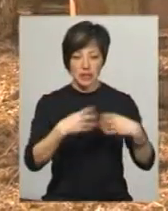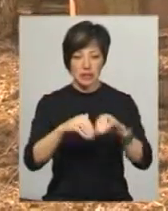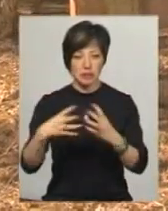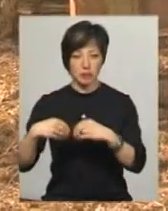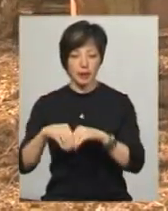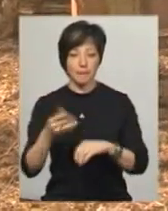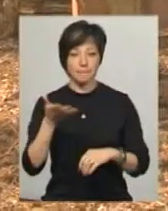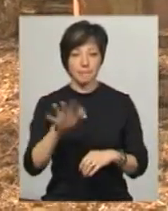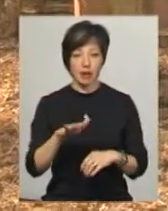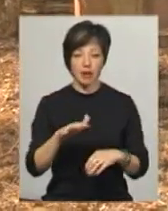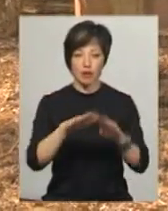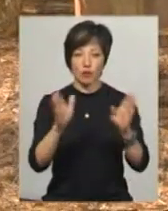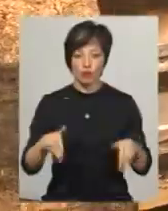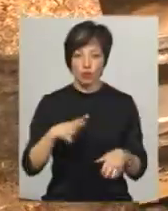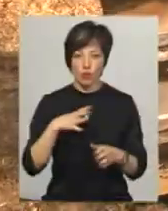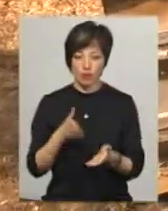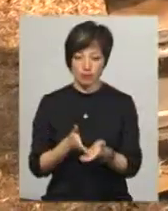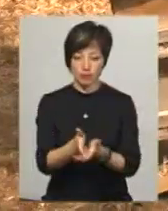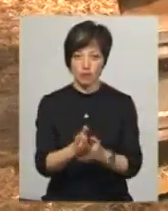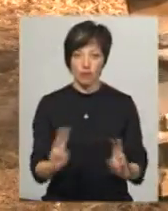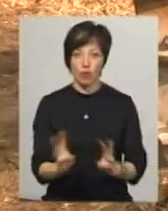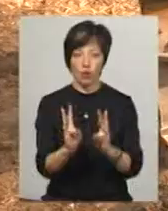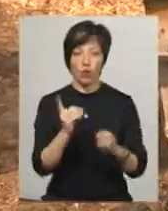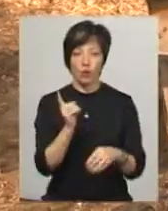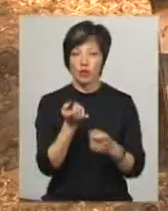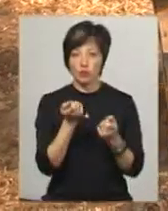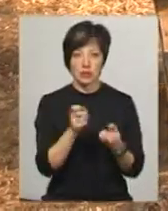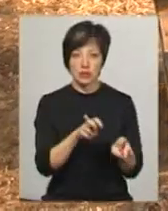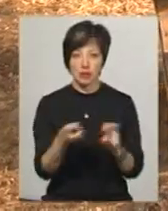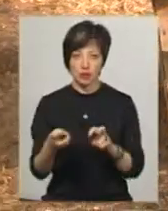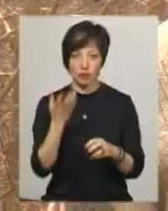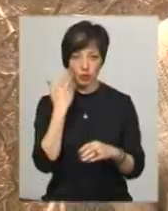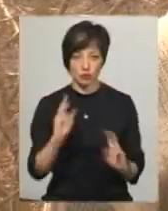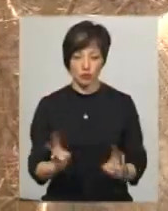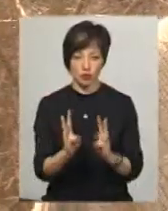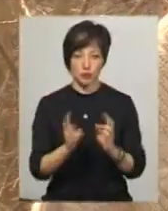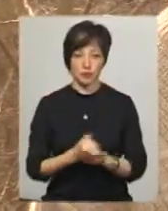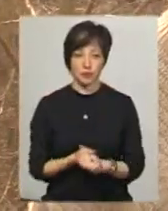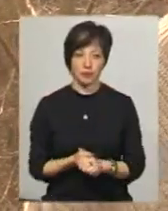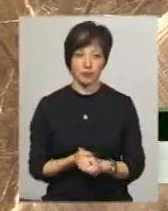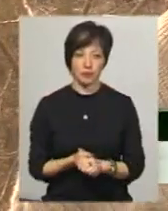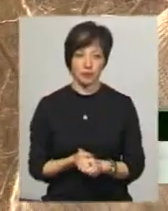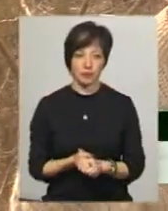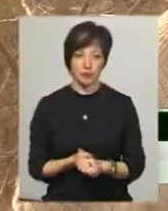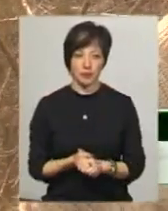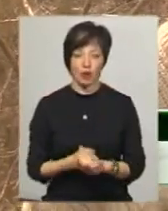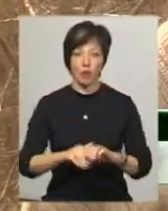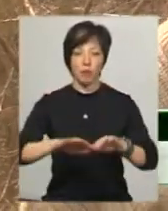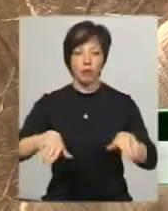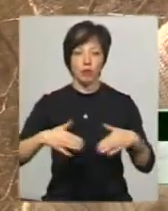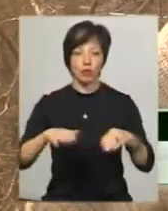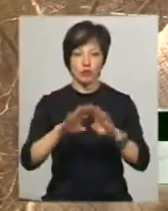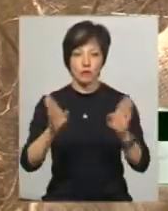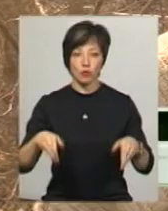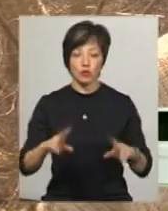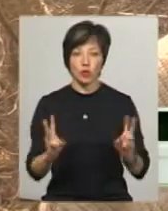Розповідає, 5 вуликів стояли на шляху вогню, одна з бджолиних сімей ледь не загинула під час пожежі. Пустий у ліс, гориля. Порожні вулики